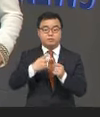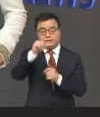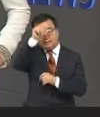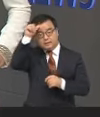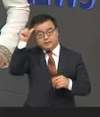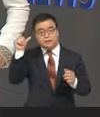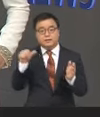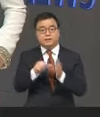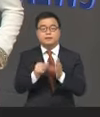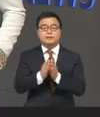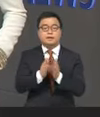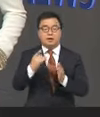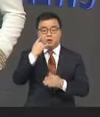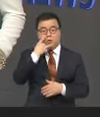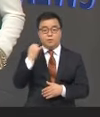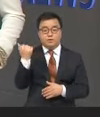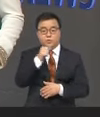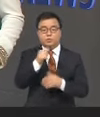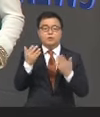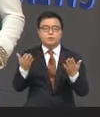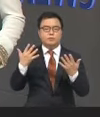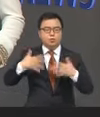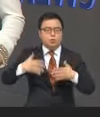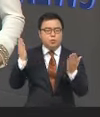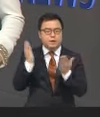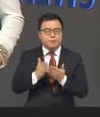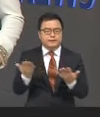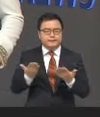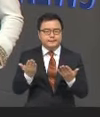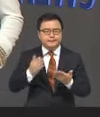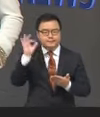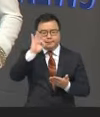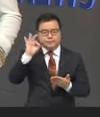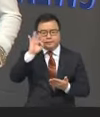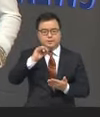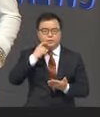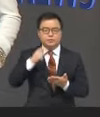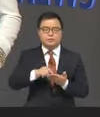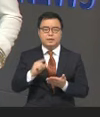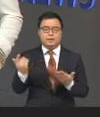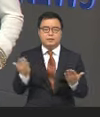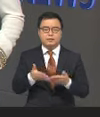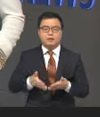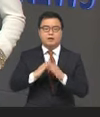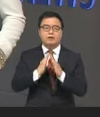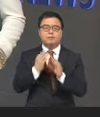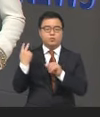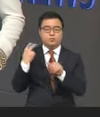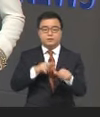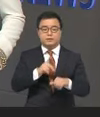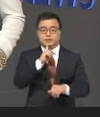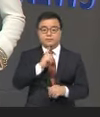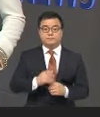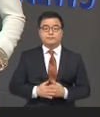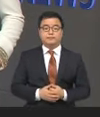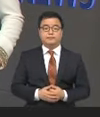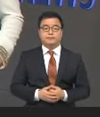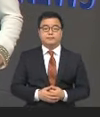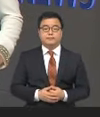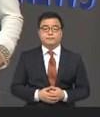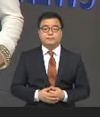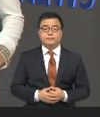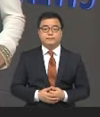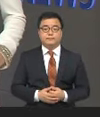어머니를 소개해드립니다. 조건에 맞는 일자리 찾기가 쉽지 않아서 창업에 도전했다고 하는데요. 김세란 씨의 사연을 이윤영